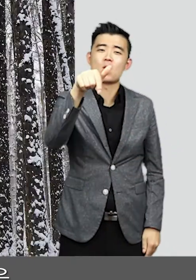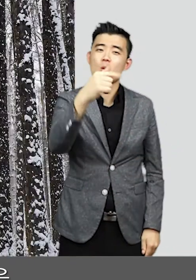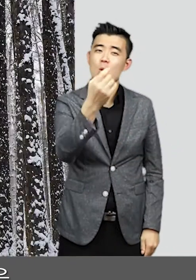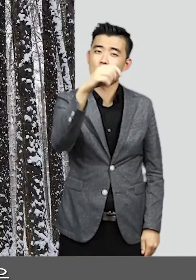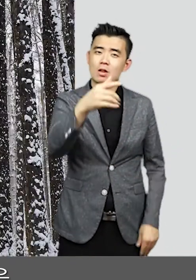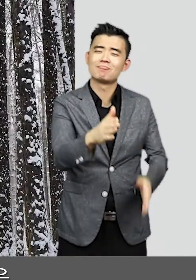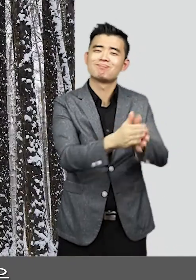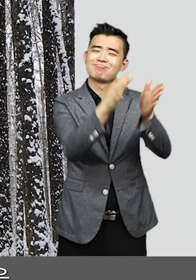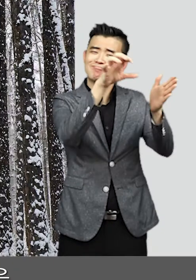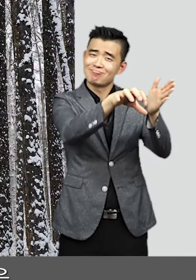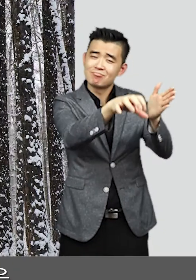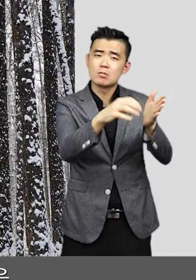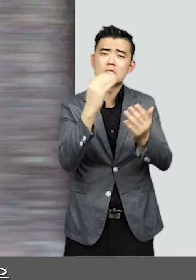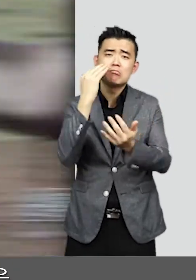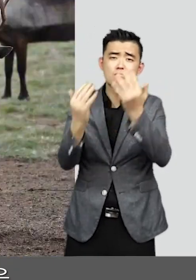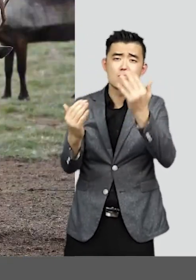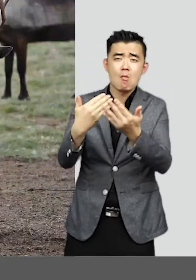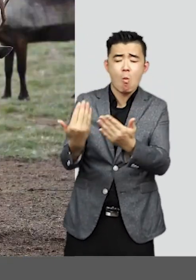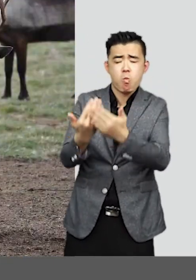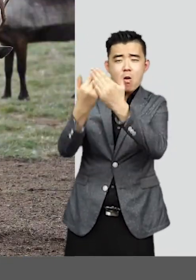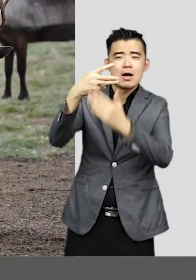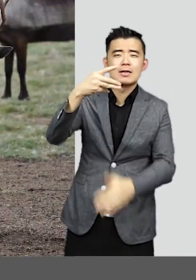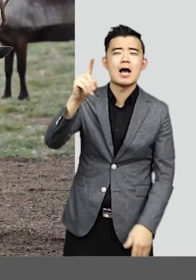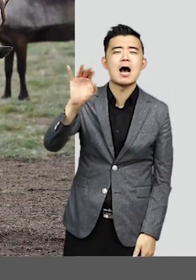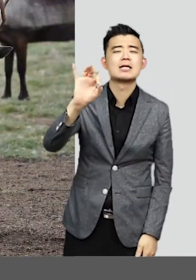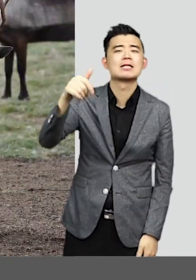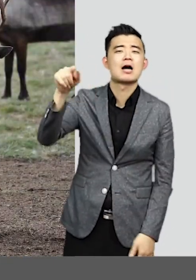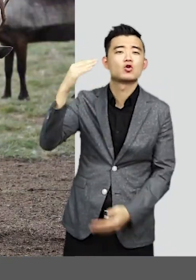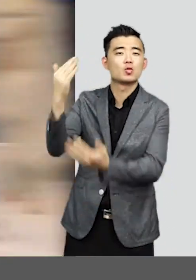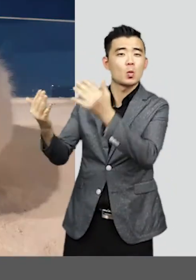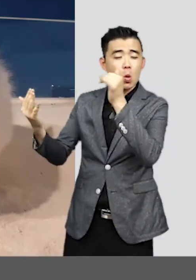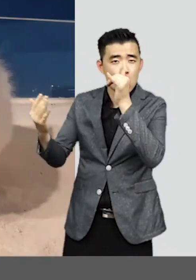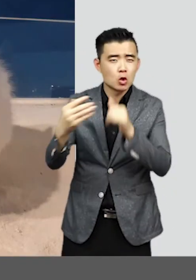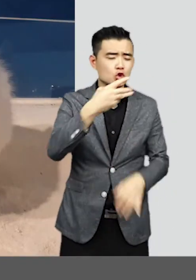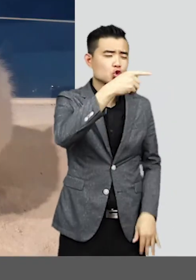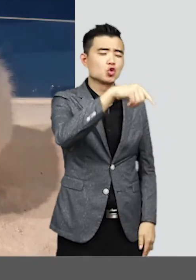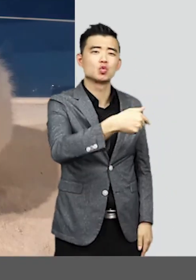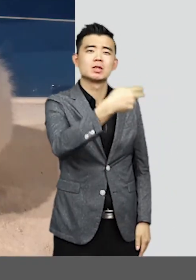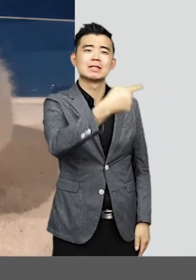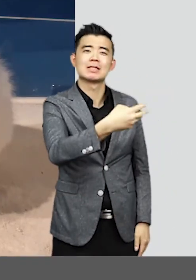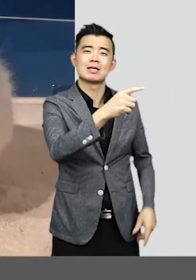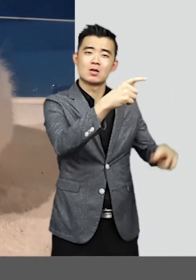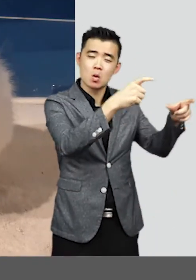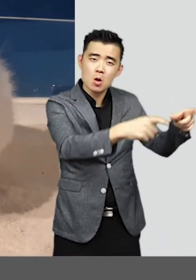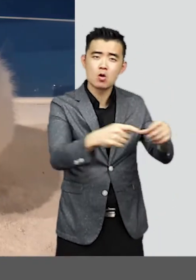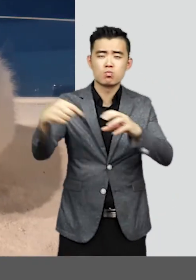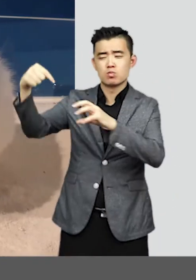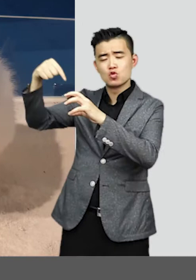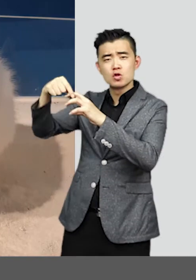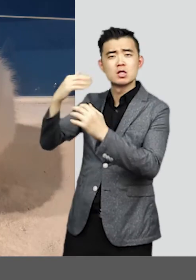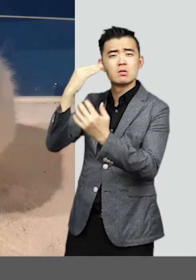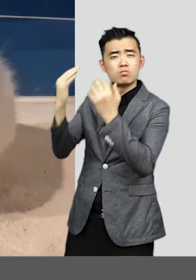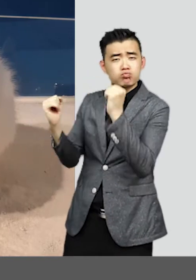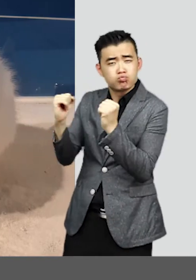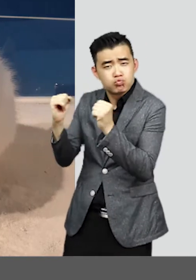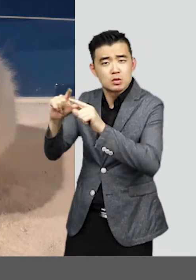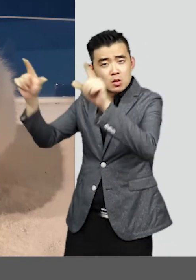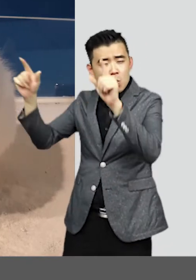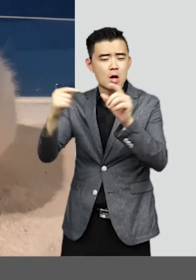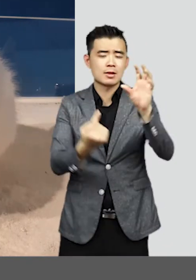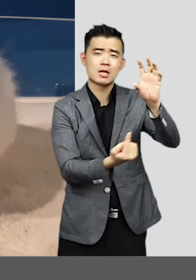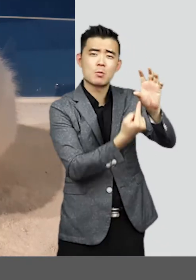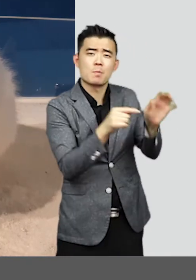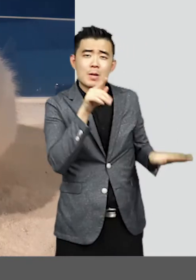침역수림이 발달한 타이가숲 툰드라지역 북극의 빙설기육 남극 펭귄마을 등 다양한